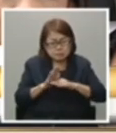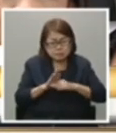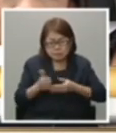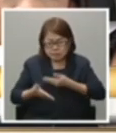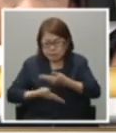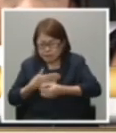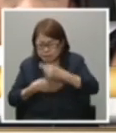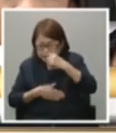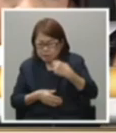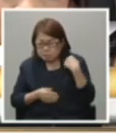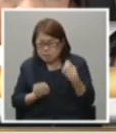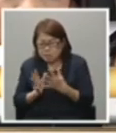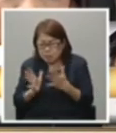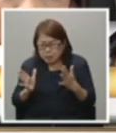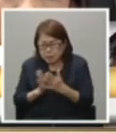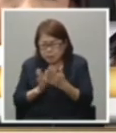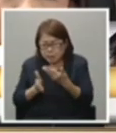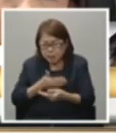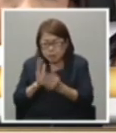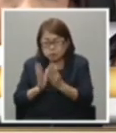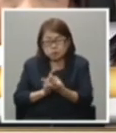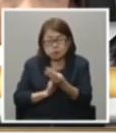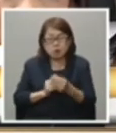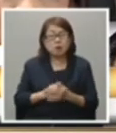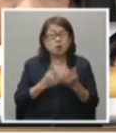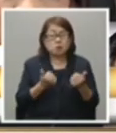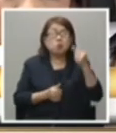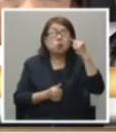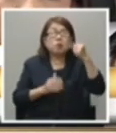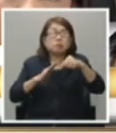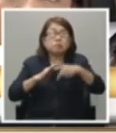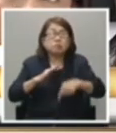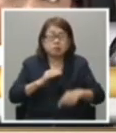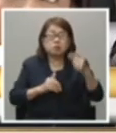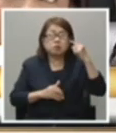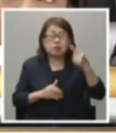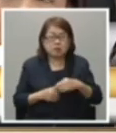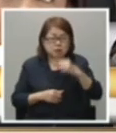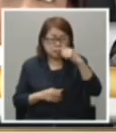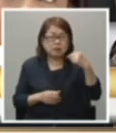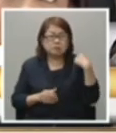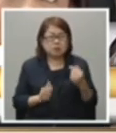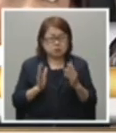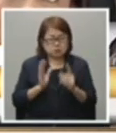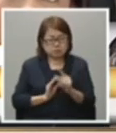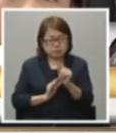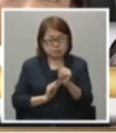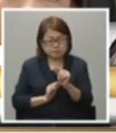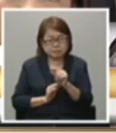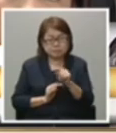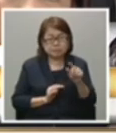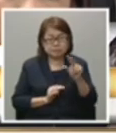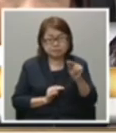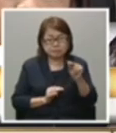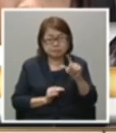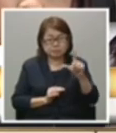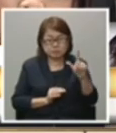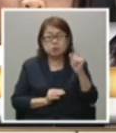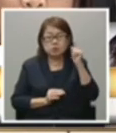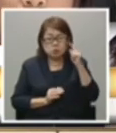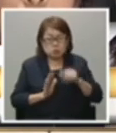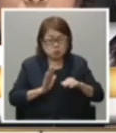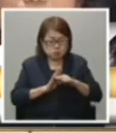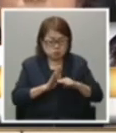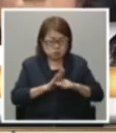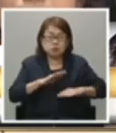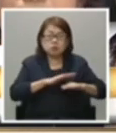คอมเมิร์ซของไทยตอนนี้เขาเข้าถึงคนไทยกว่า 20-30 ล้านคนนะคะเขาเก็บข้อมูลได้หมดสิ่ง